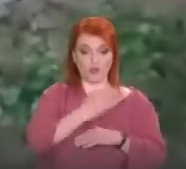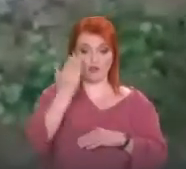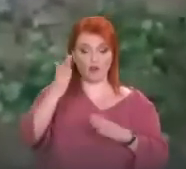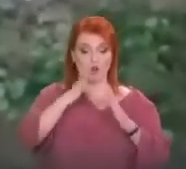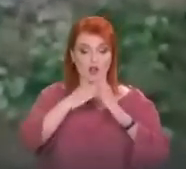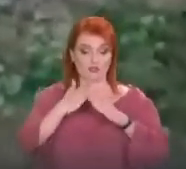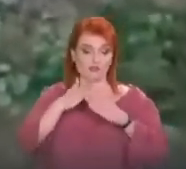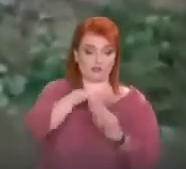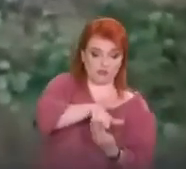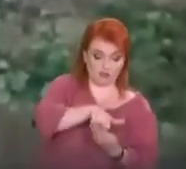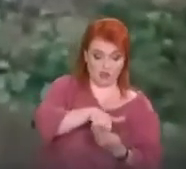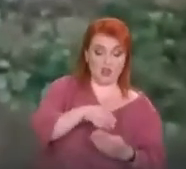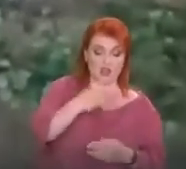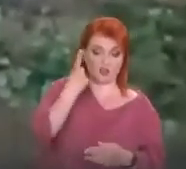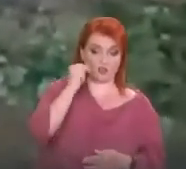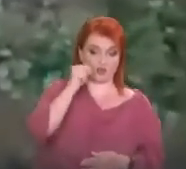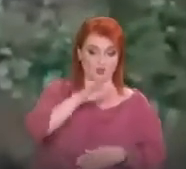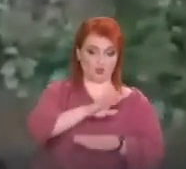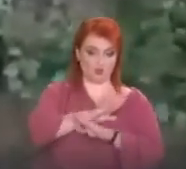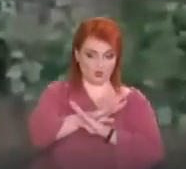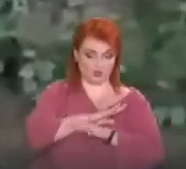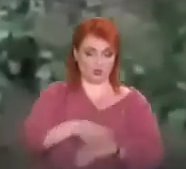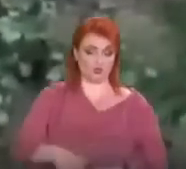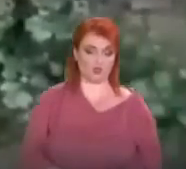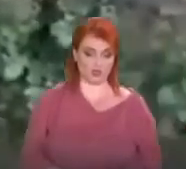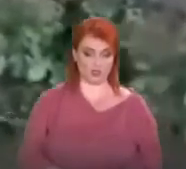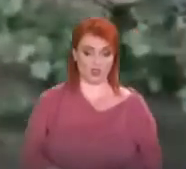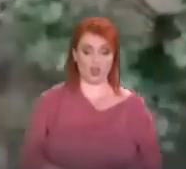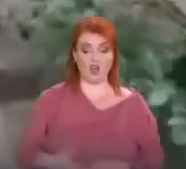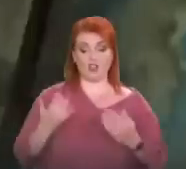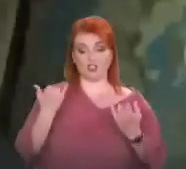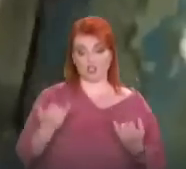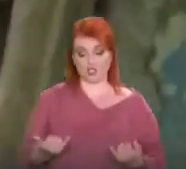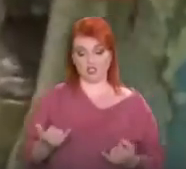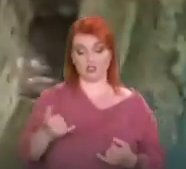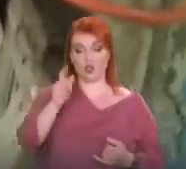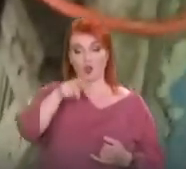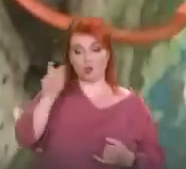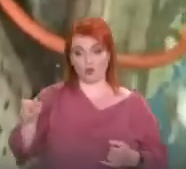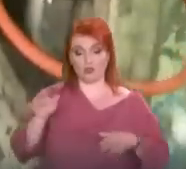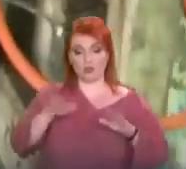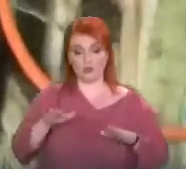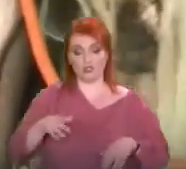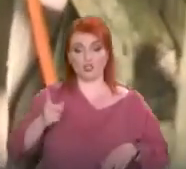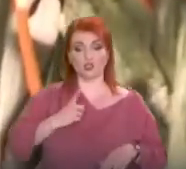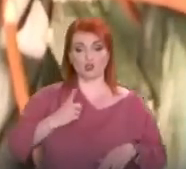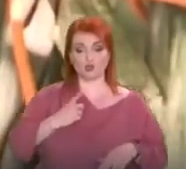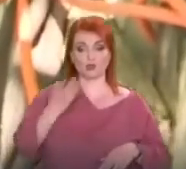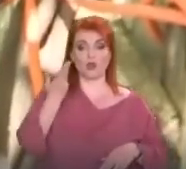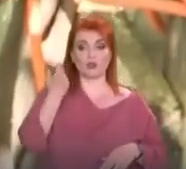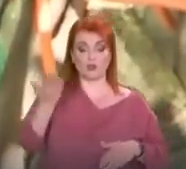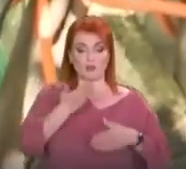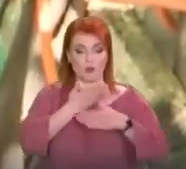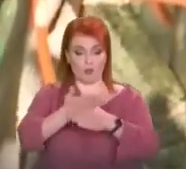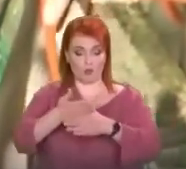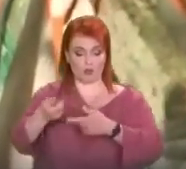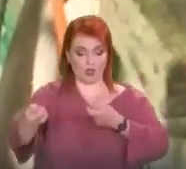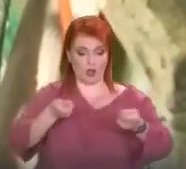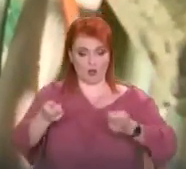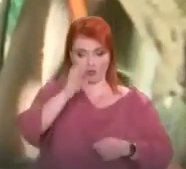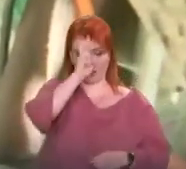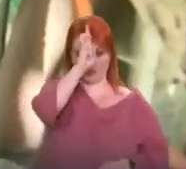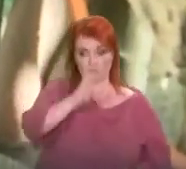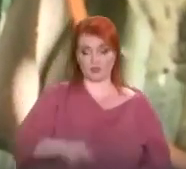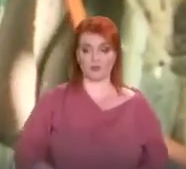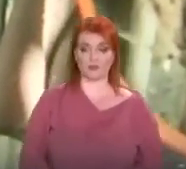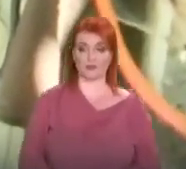ce apele s-au retras puțin, sinistrații așteaptă ajutor de la guvern. Cred că până la gleznă a fost apa, dar eu nu mai